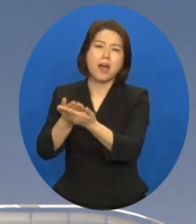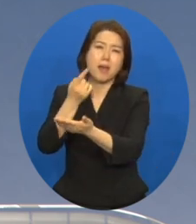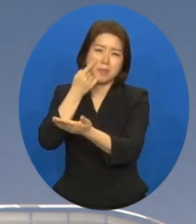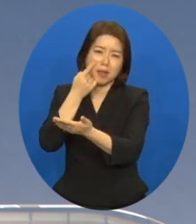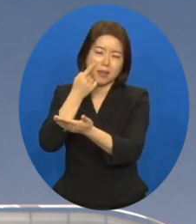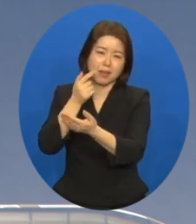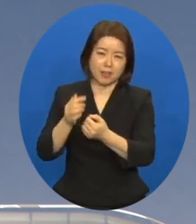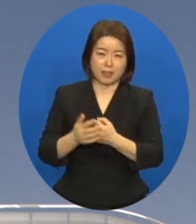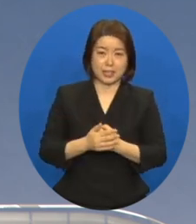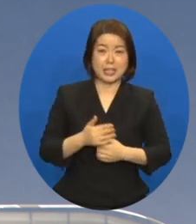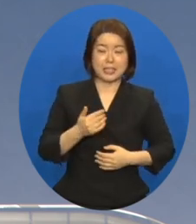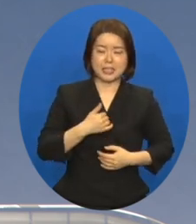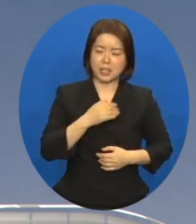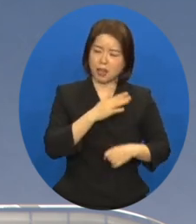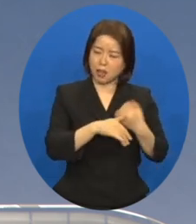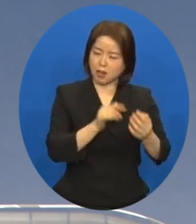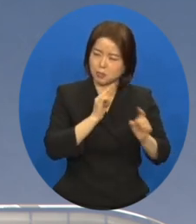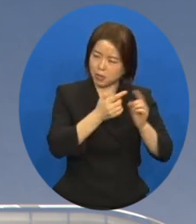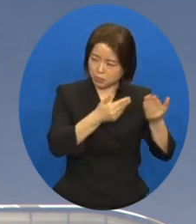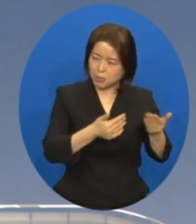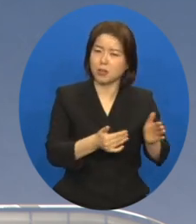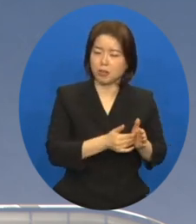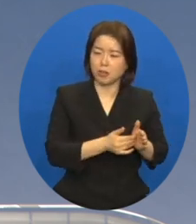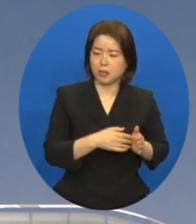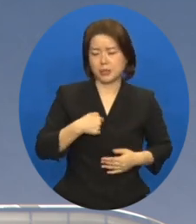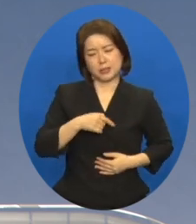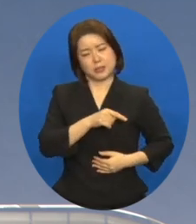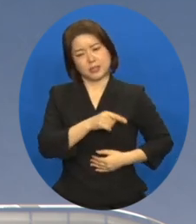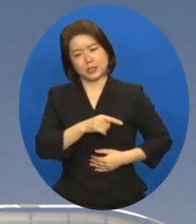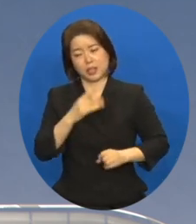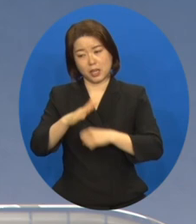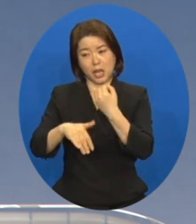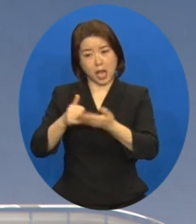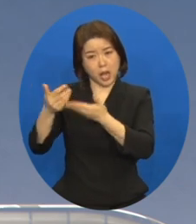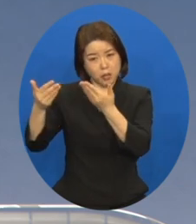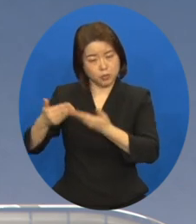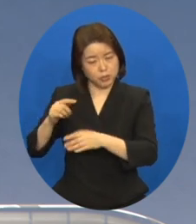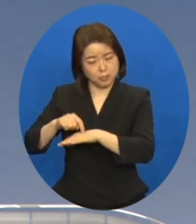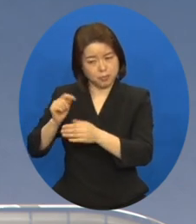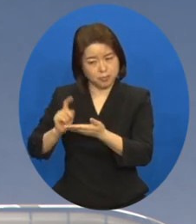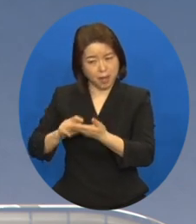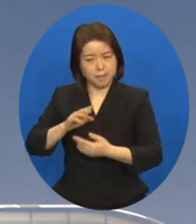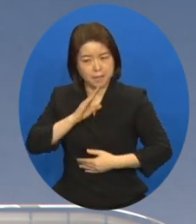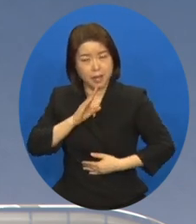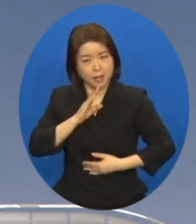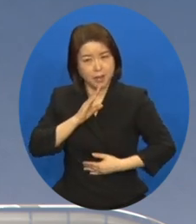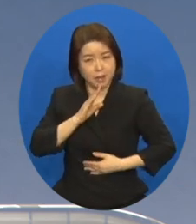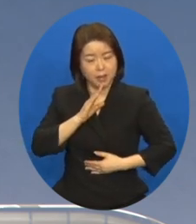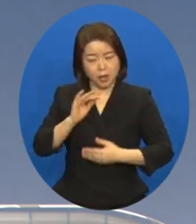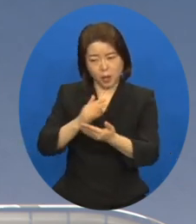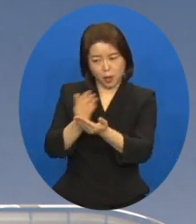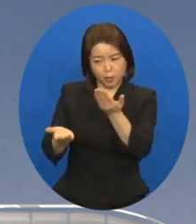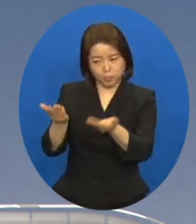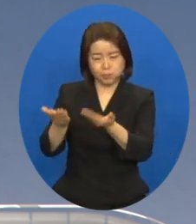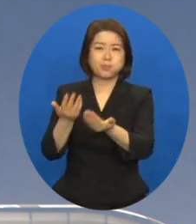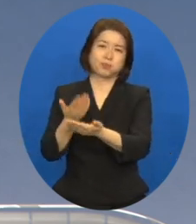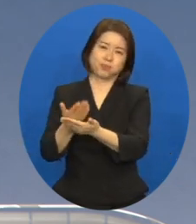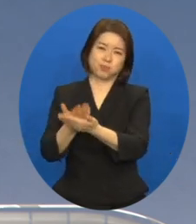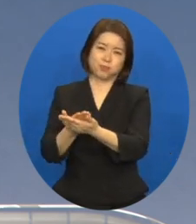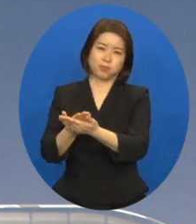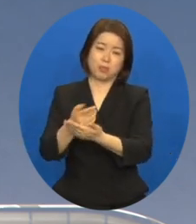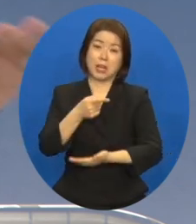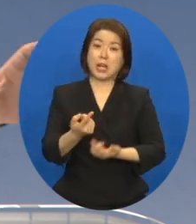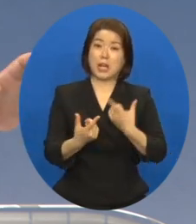제가 이런 말씀을 받았는데 이것이 하나님께서 주시는 것이 맞는지 분별해 주십시오.